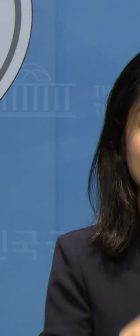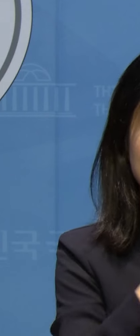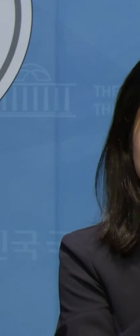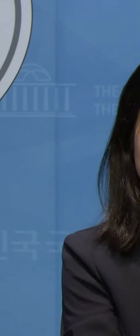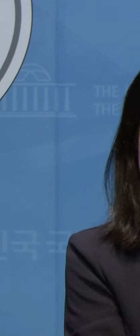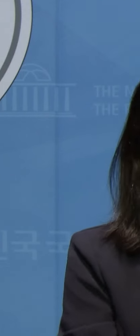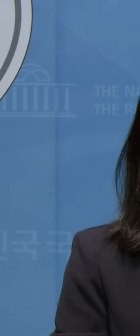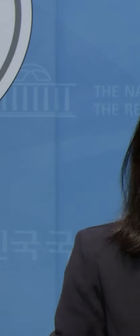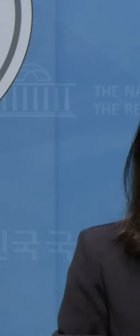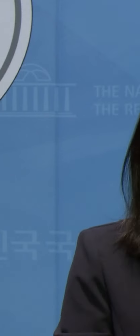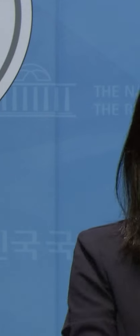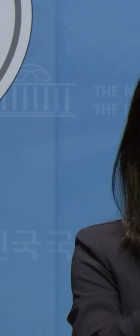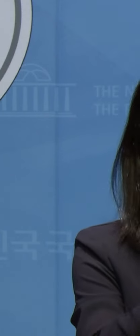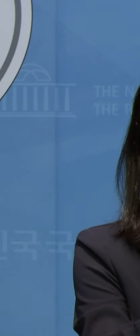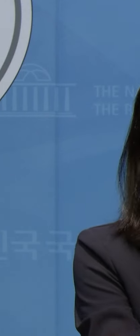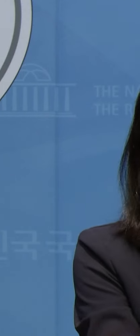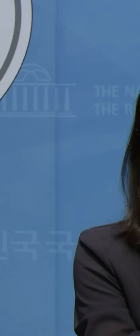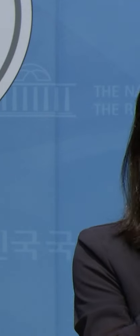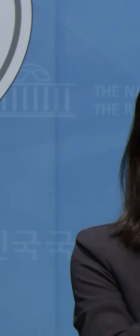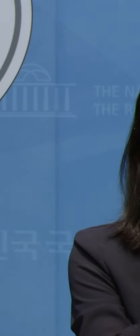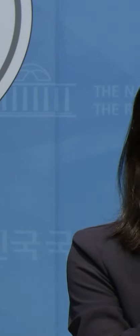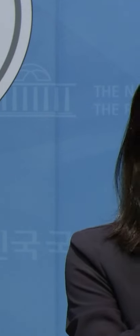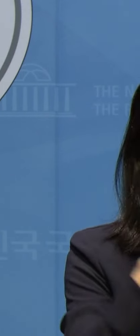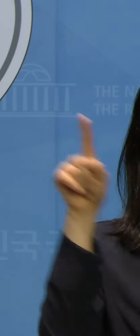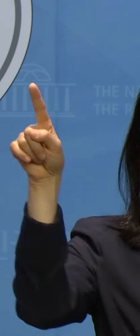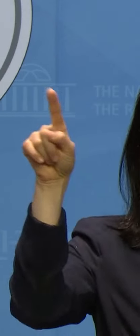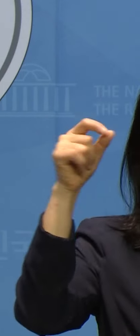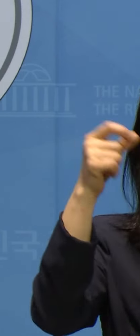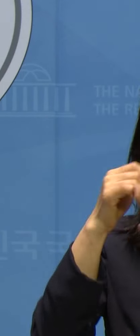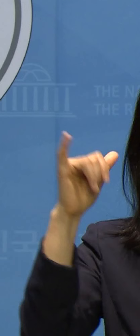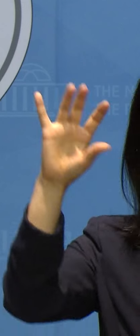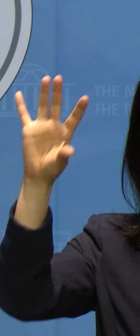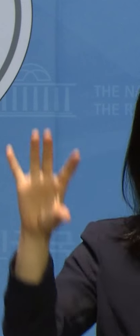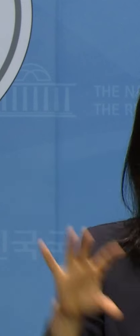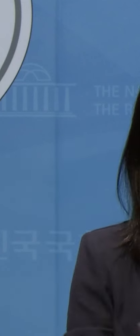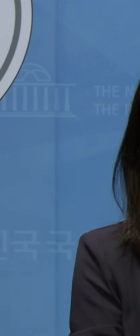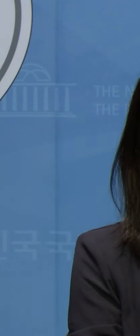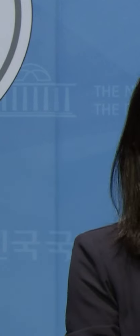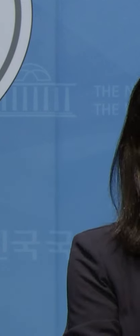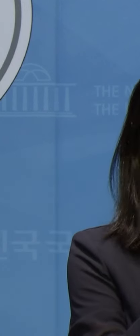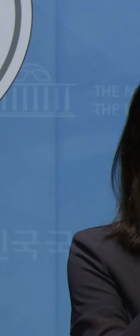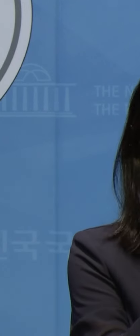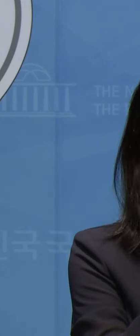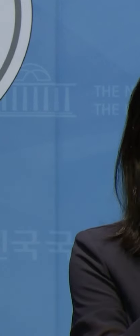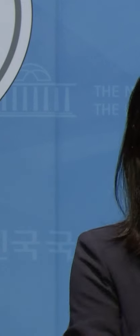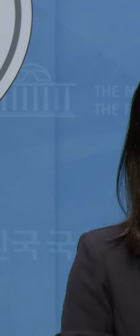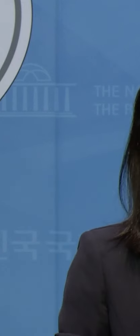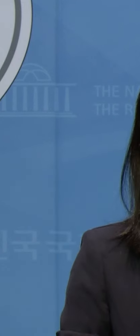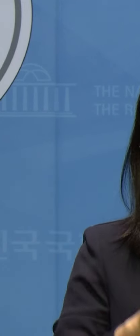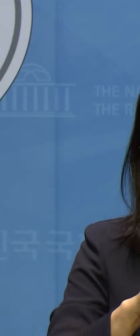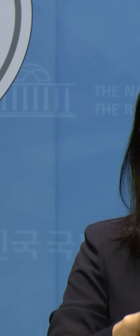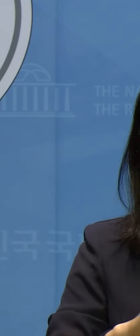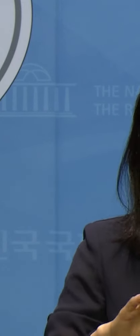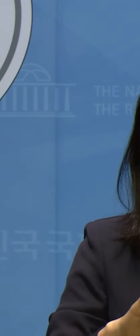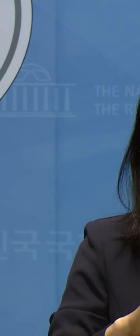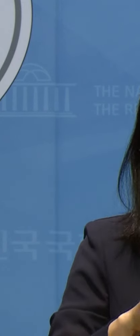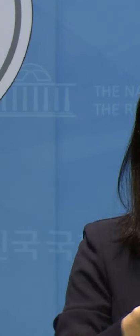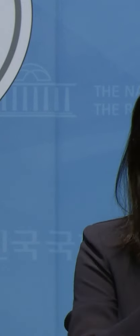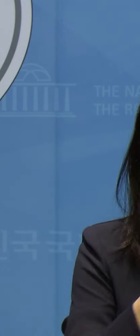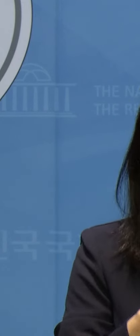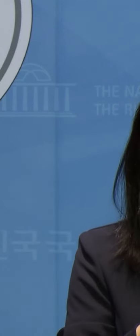민주당이 처음부터이 사건에 되어 있는 것으로 판단합니다 유출된 정보의